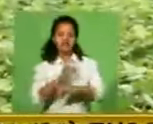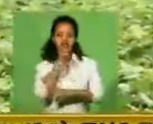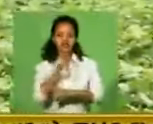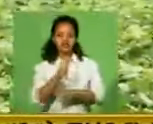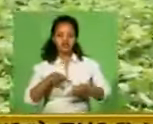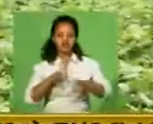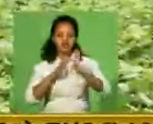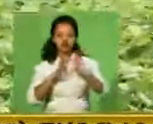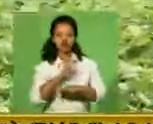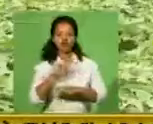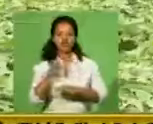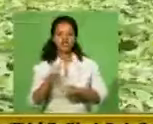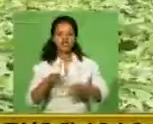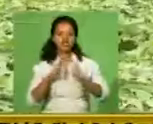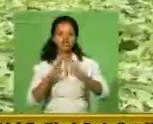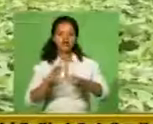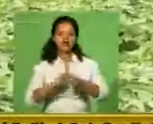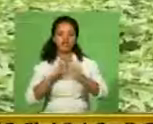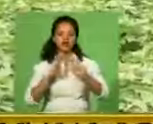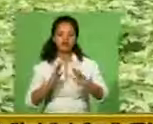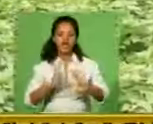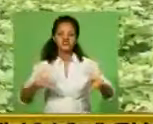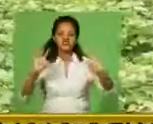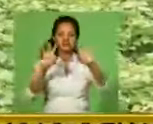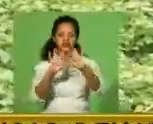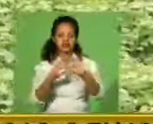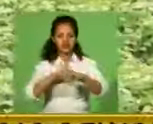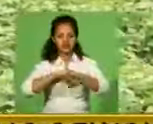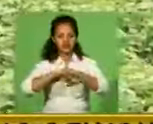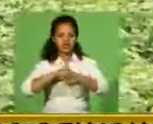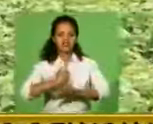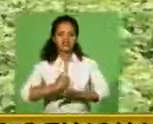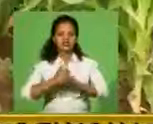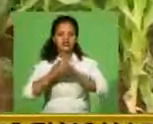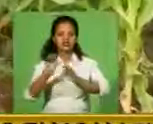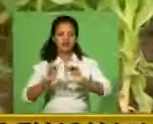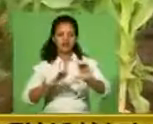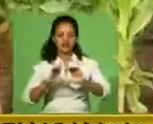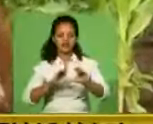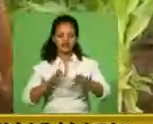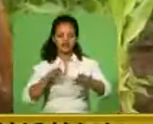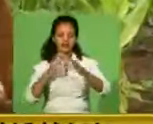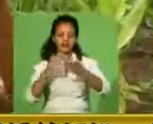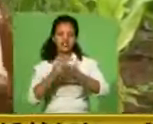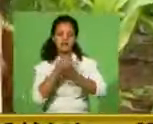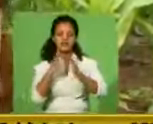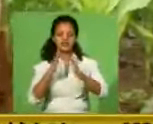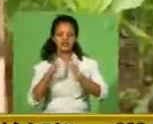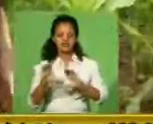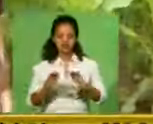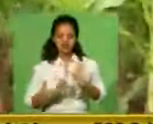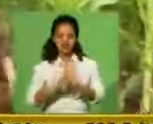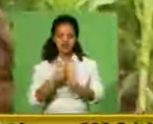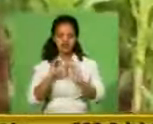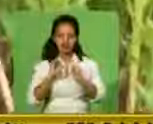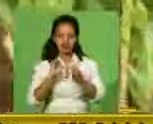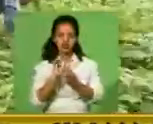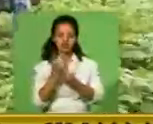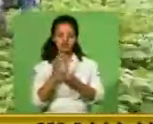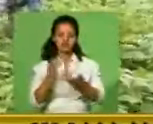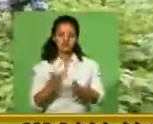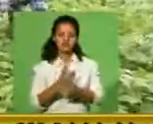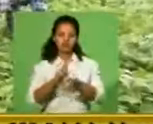ለአርሶ አደሩና ለግብርና ባለሙያዎች አስፈላጊው የመከላከል ድጋፍ በማድረግ ምርታማነት እንዲያድግ አስቻይ ሁኔታዎችን መፍጠር